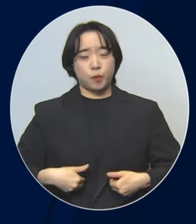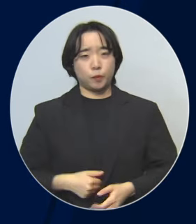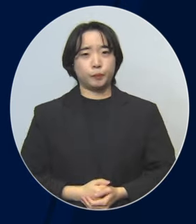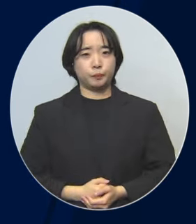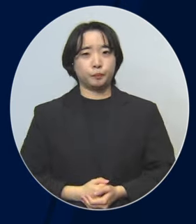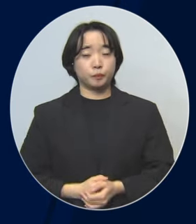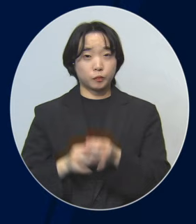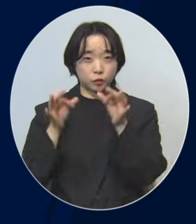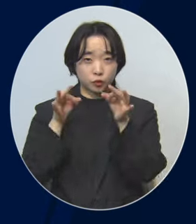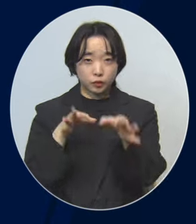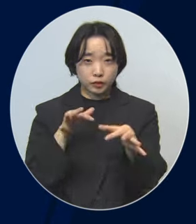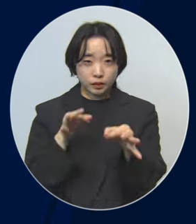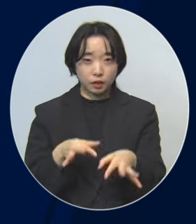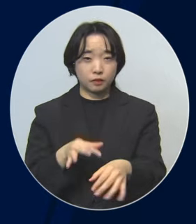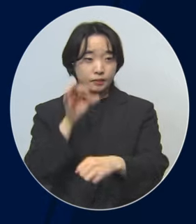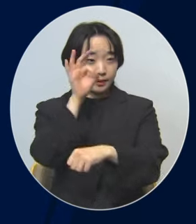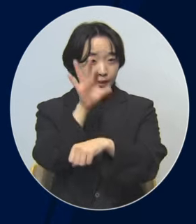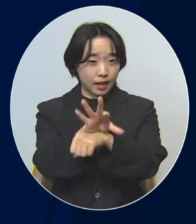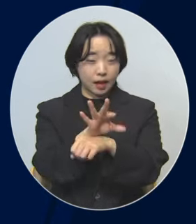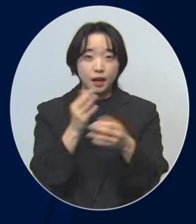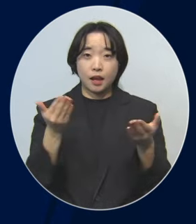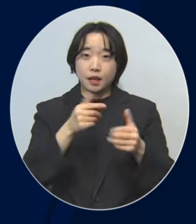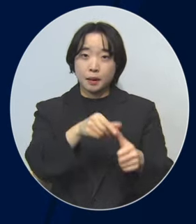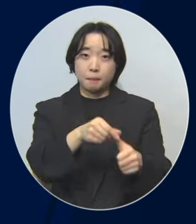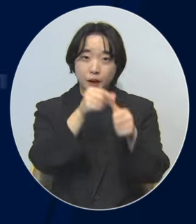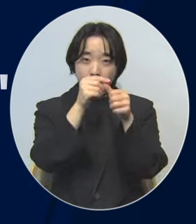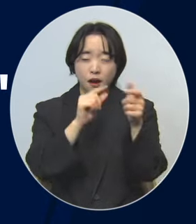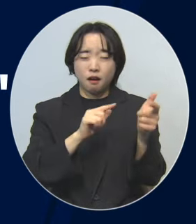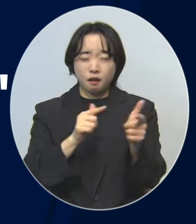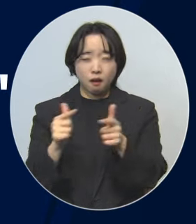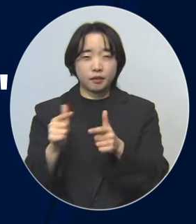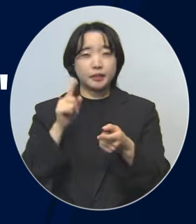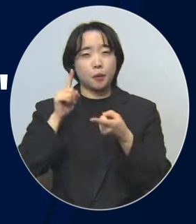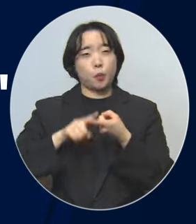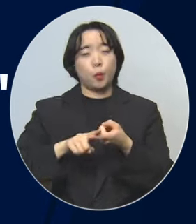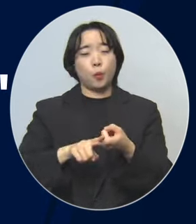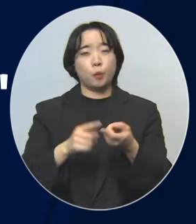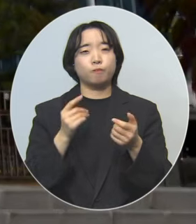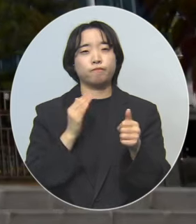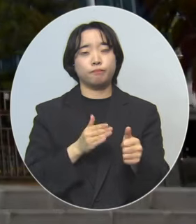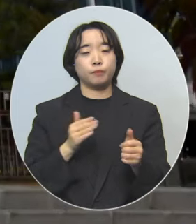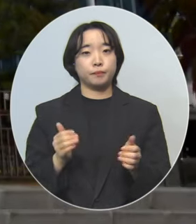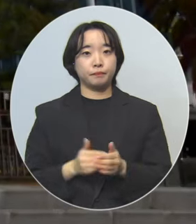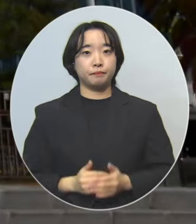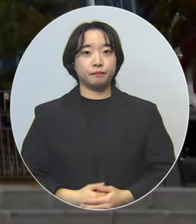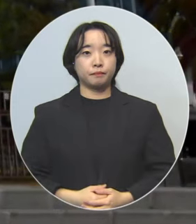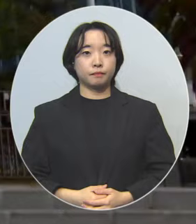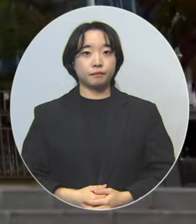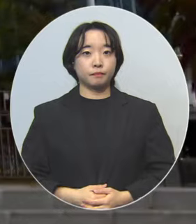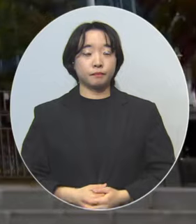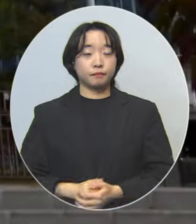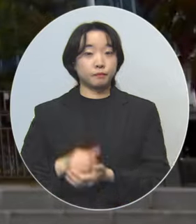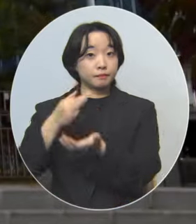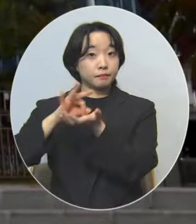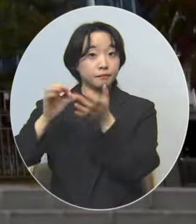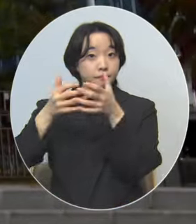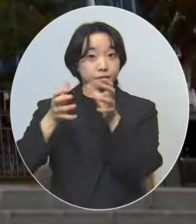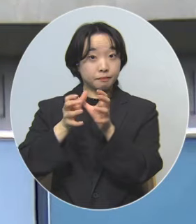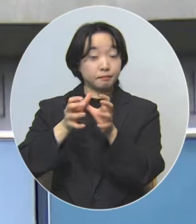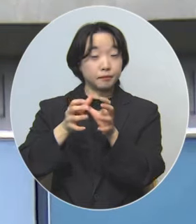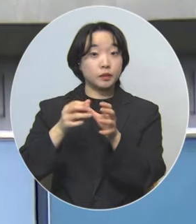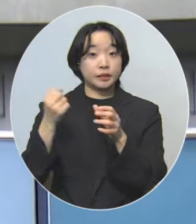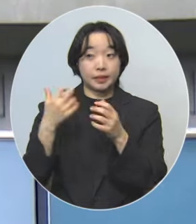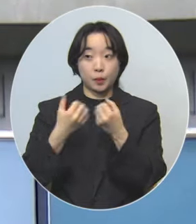등이 유지될 수 있도록 생업과 기업 활동을 이어나가 주시길 부탁드린다고 전했습니다 기재부는 1급 간부 회의도